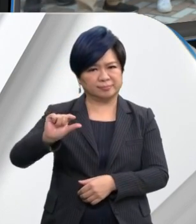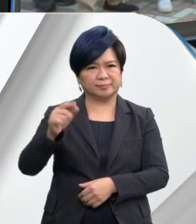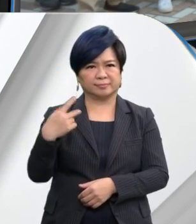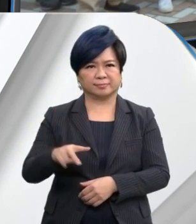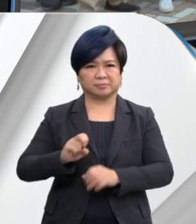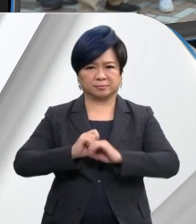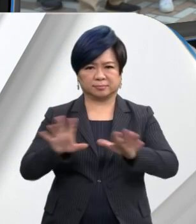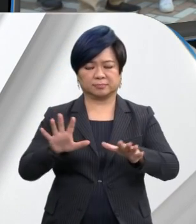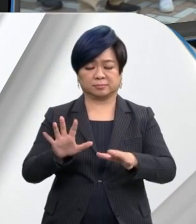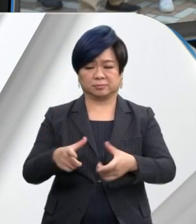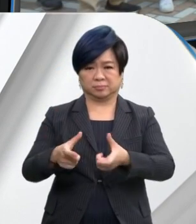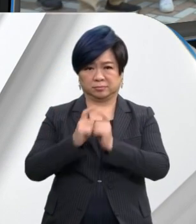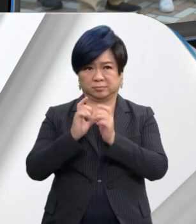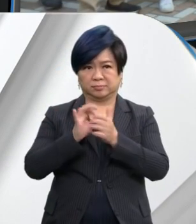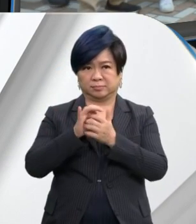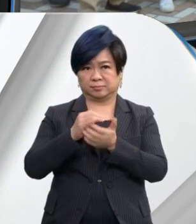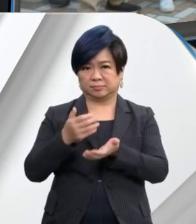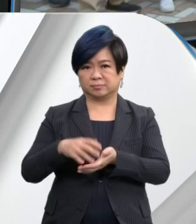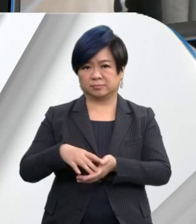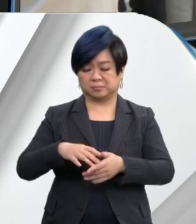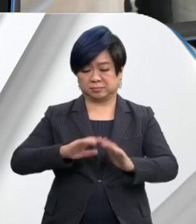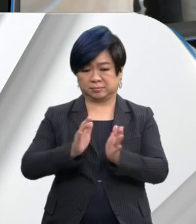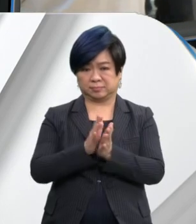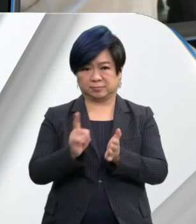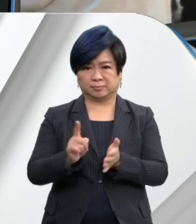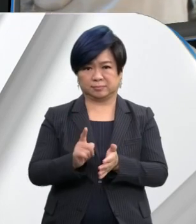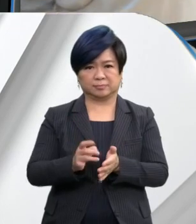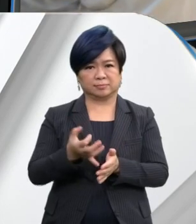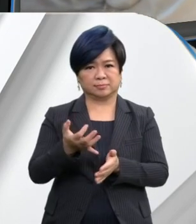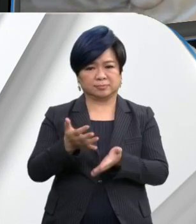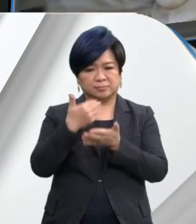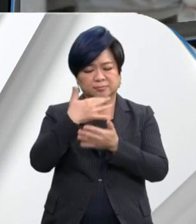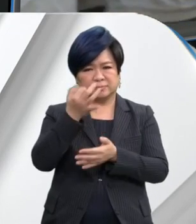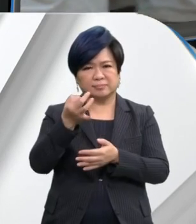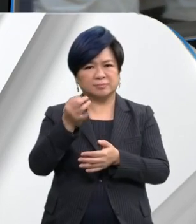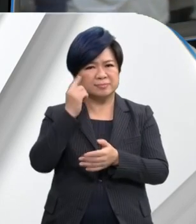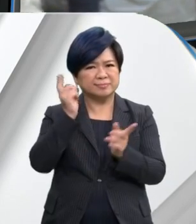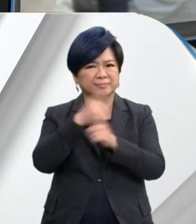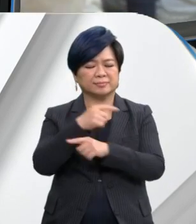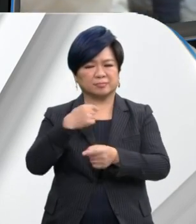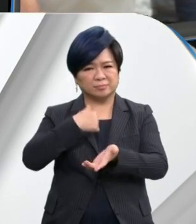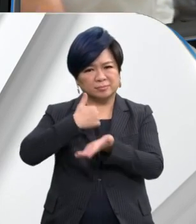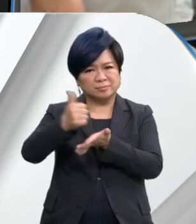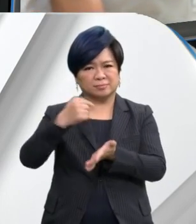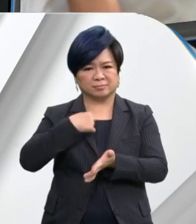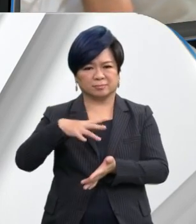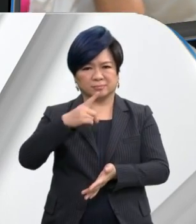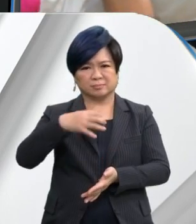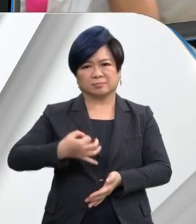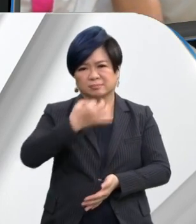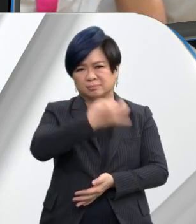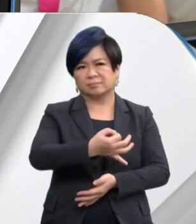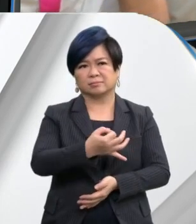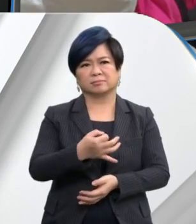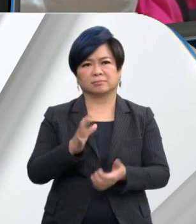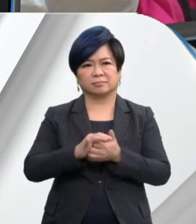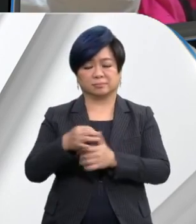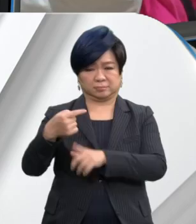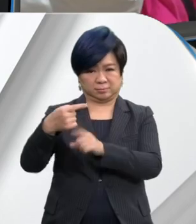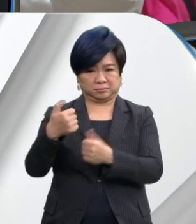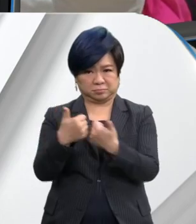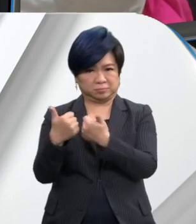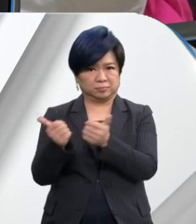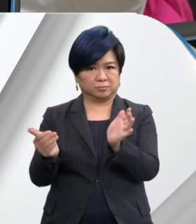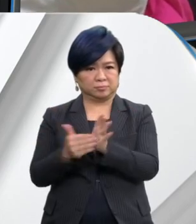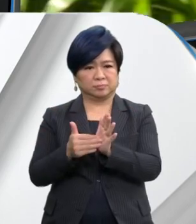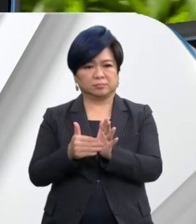至回转餐点卖钱，被外送站而自家先出钱。我从今年中挑一排大盒之后，外